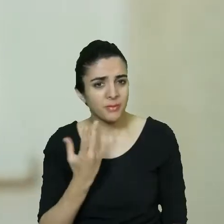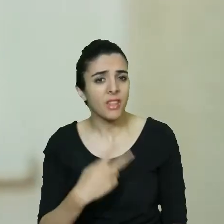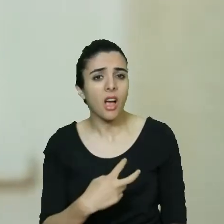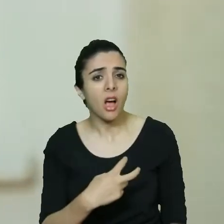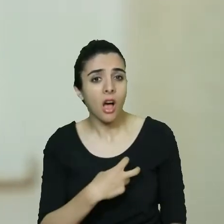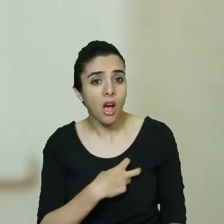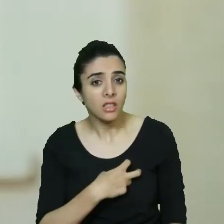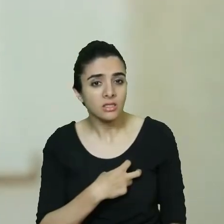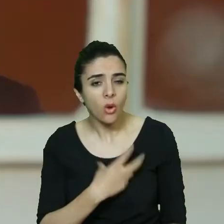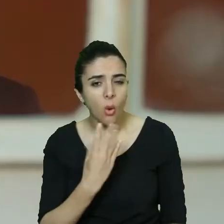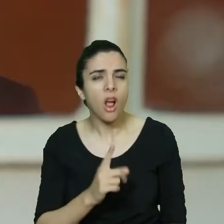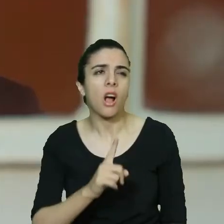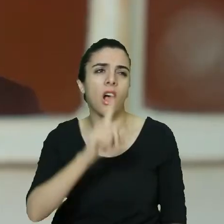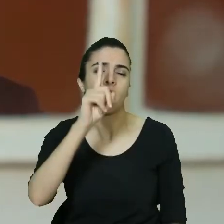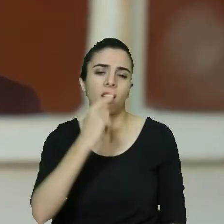aşık olan Allah'mış.